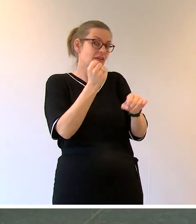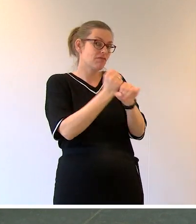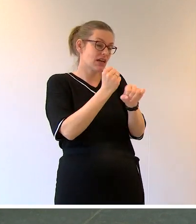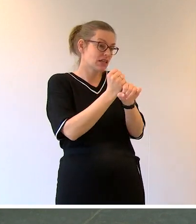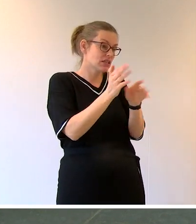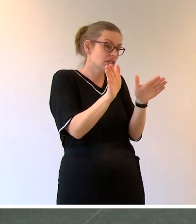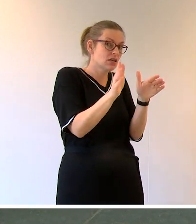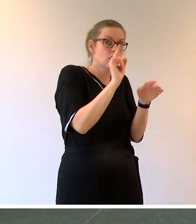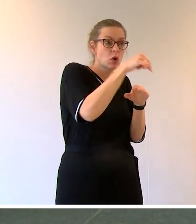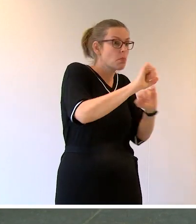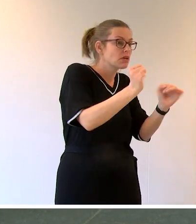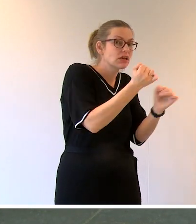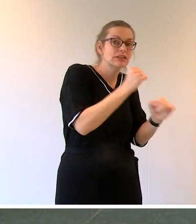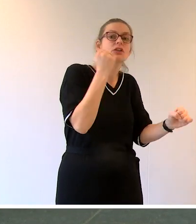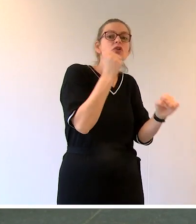de gevangenissen toe.